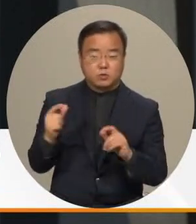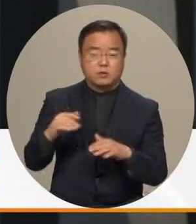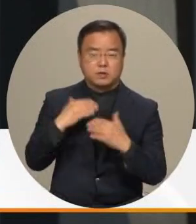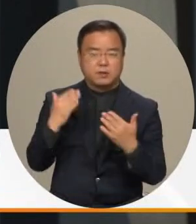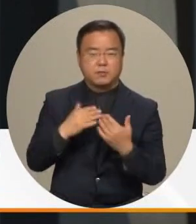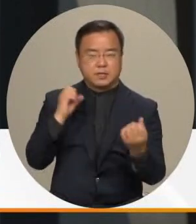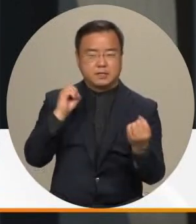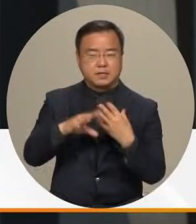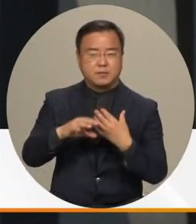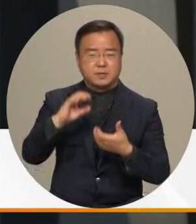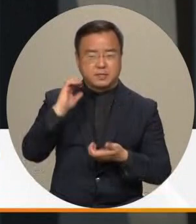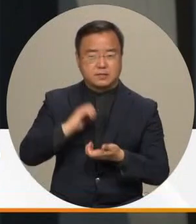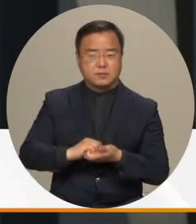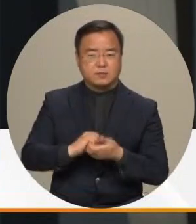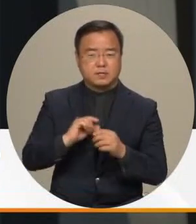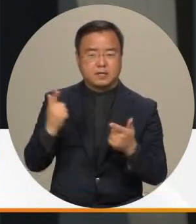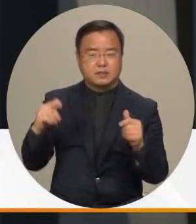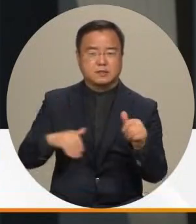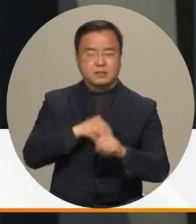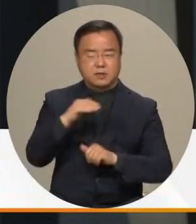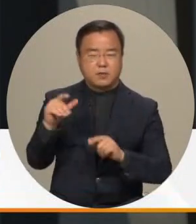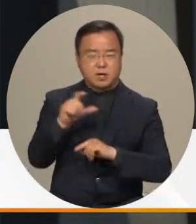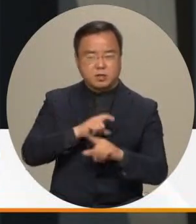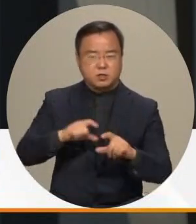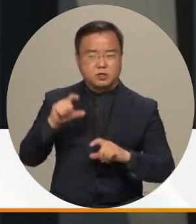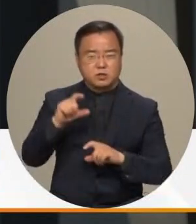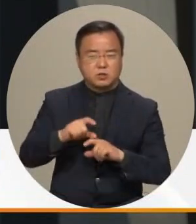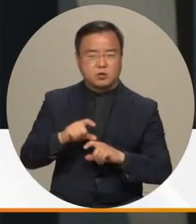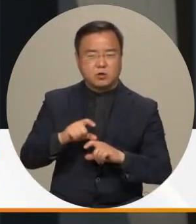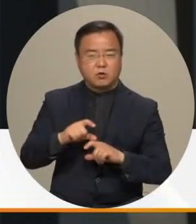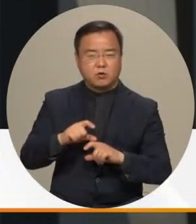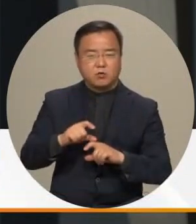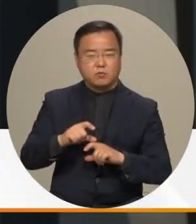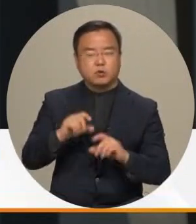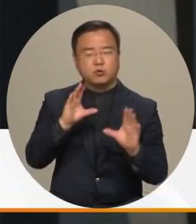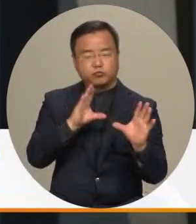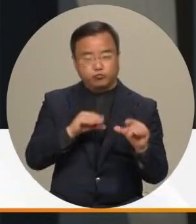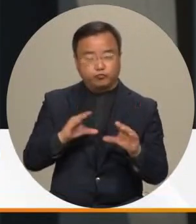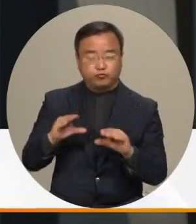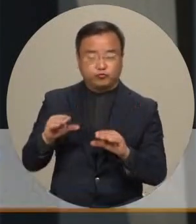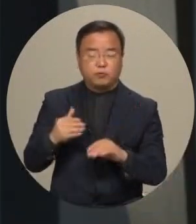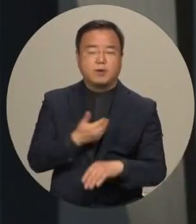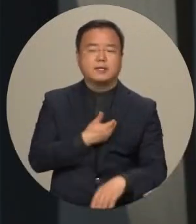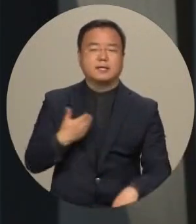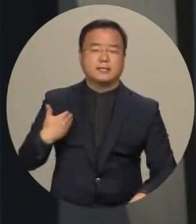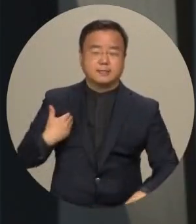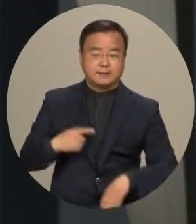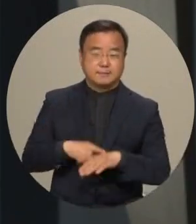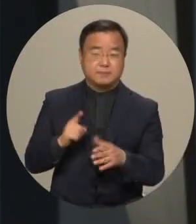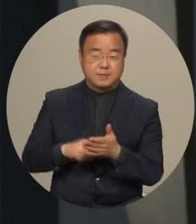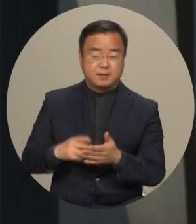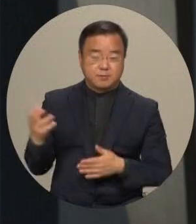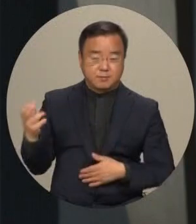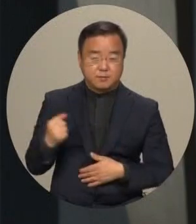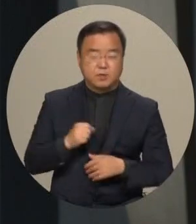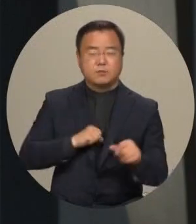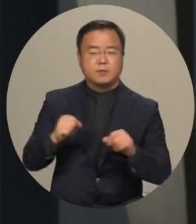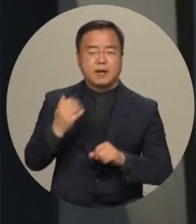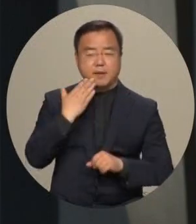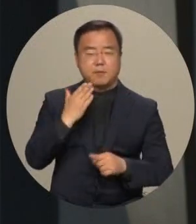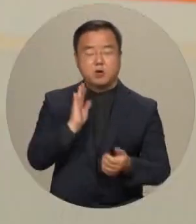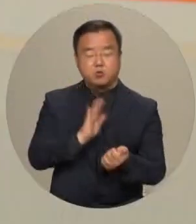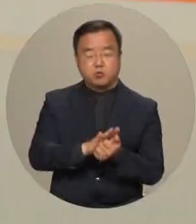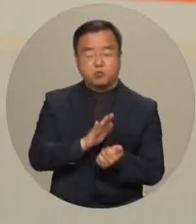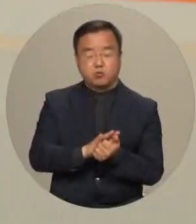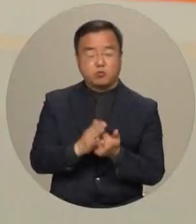답이 정해져 있지 않은 이런 미래의 상황을 우리가 더 파도타게 하듯이 더 유연하게 자신감 있게 나아갈 수 있게끔 도와줄 수 있다고 생각하고요